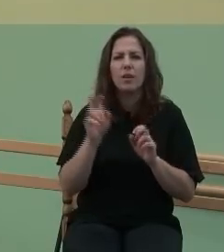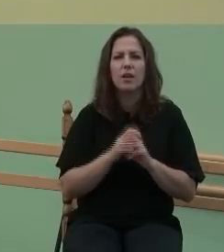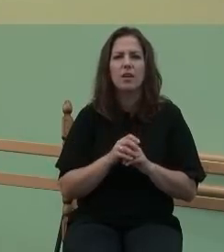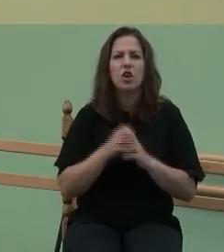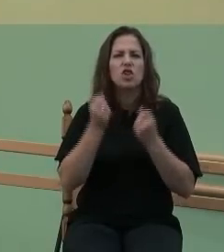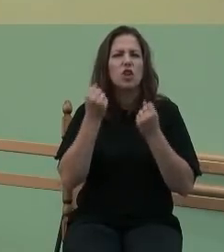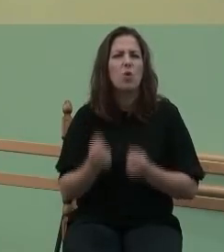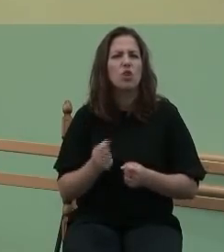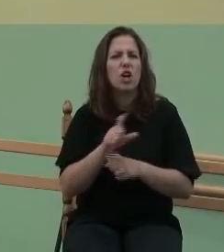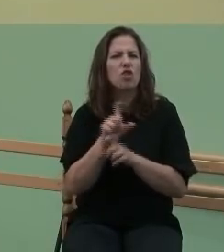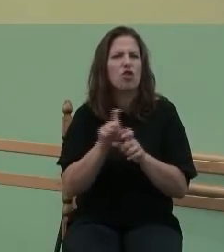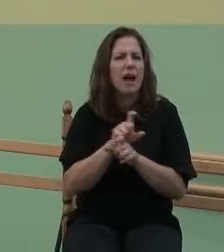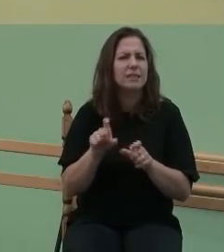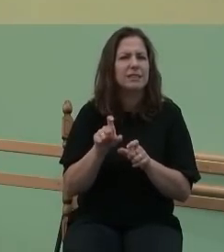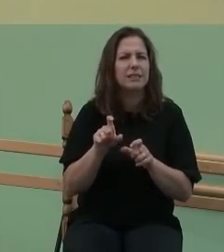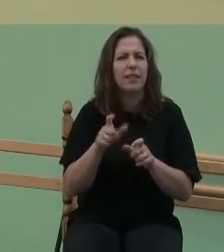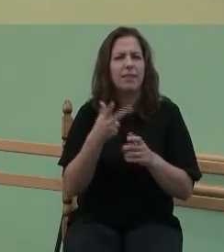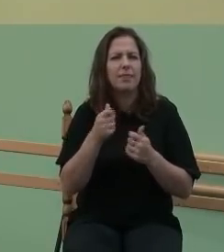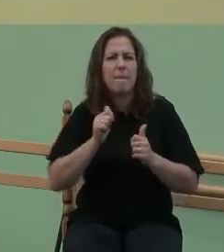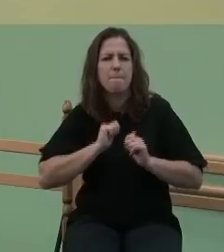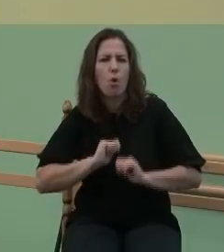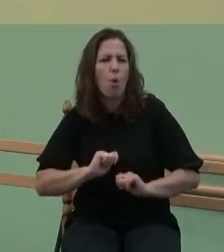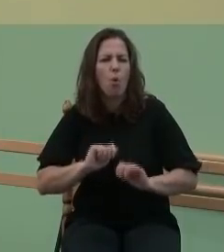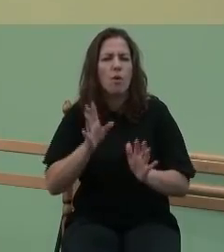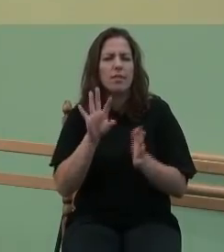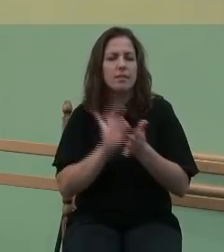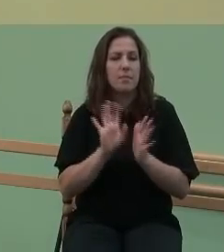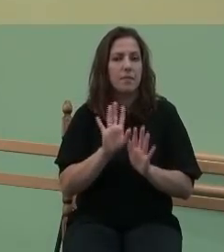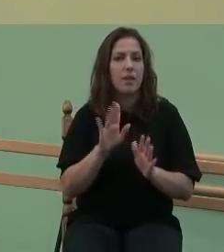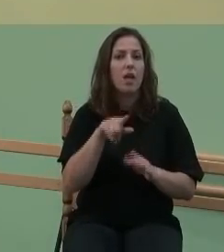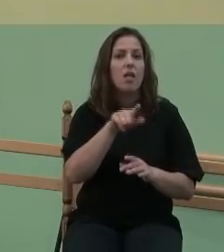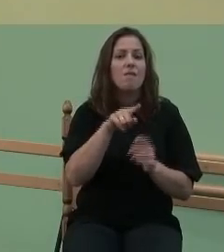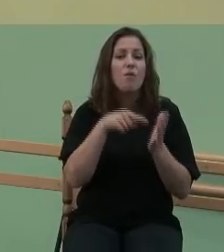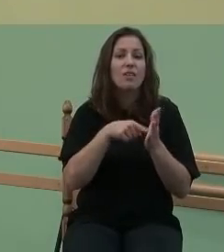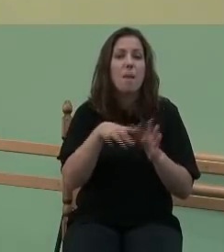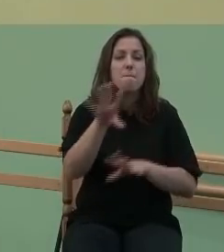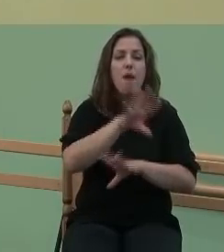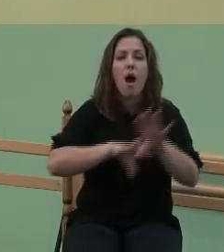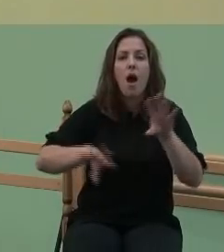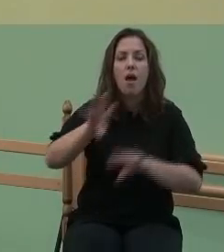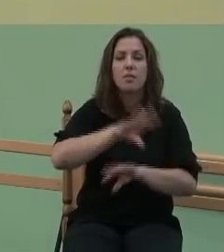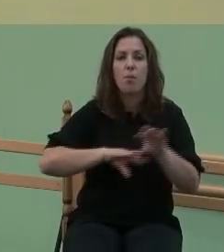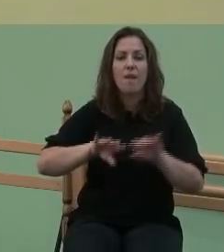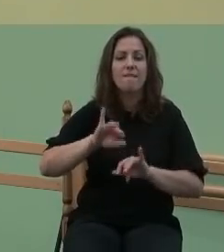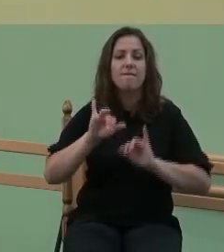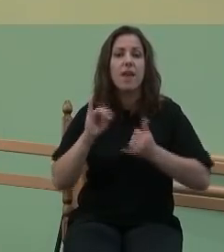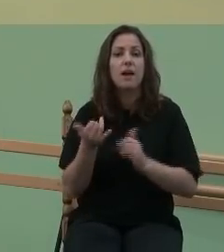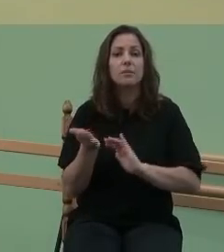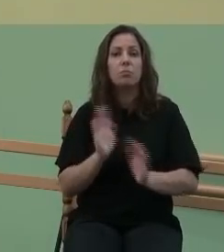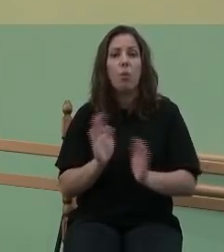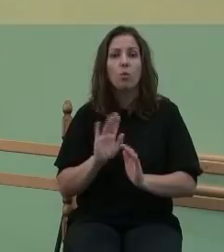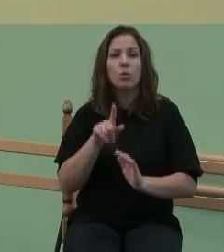Ciężkie czasy, czas niepokoju, w każdym razie nowość na rynku. Ona pokazuje właśnie manipulację, w jaki